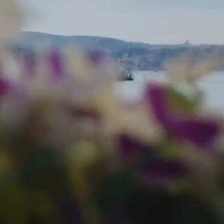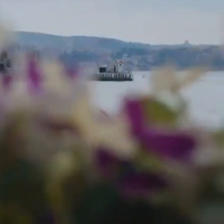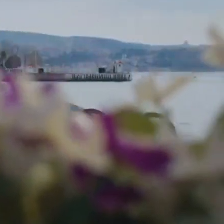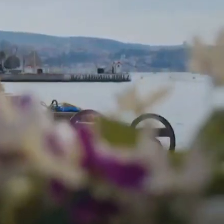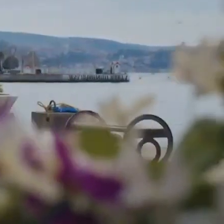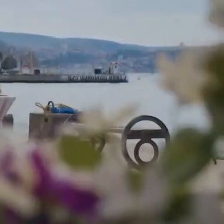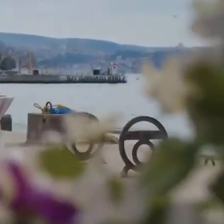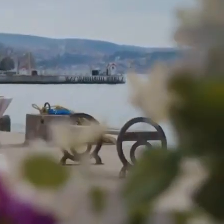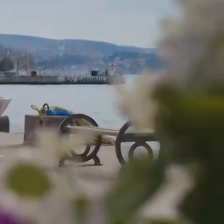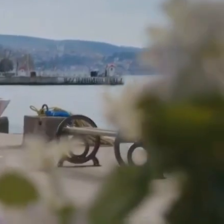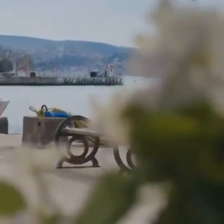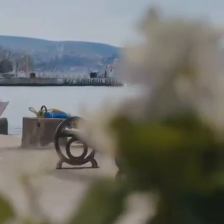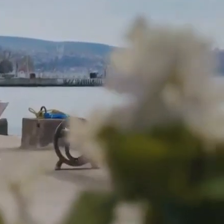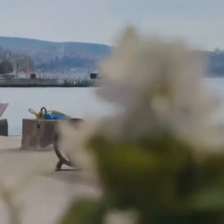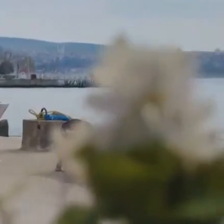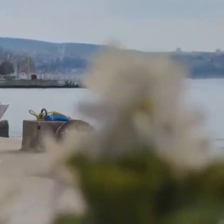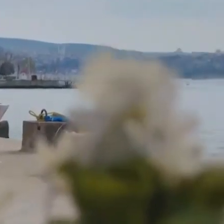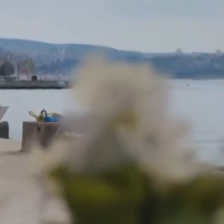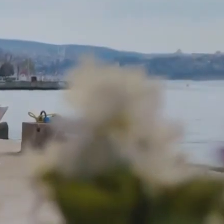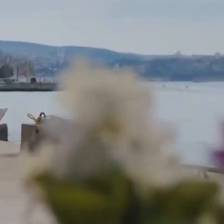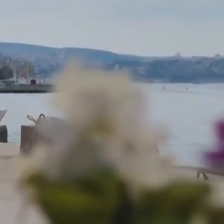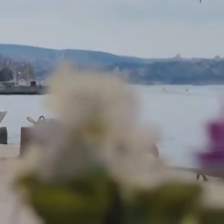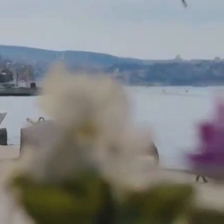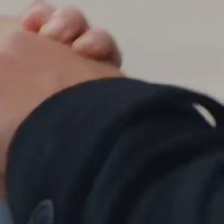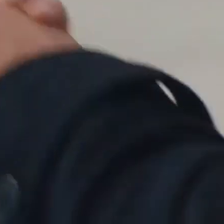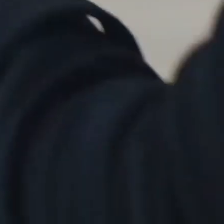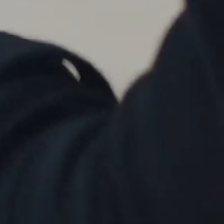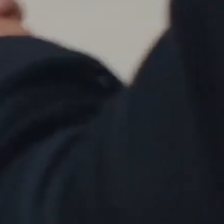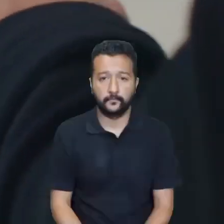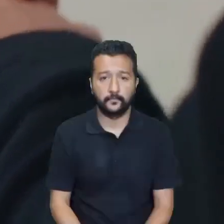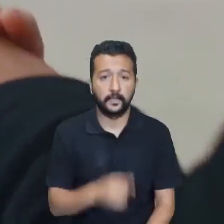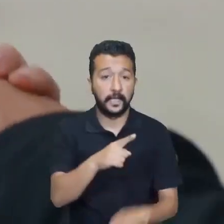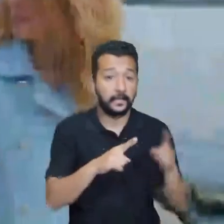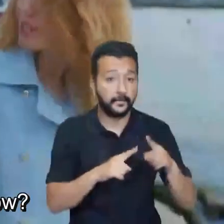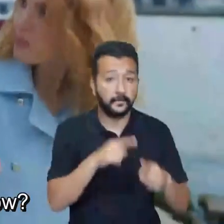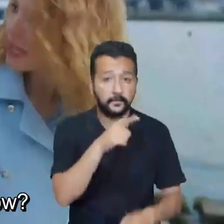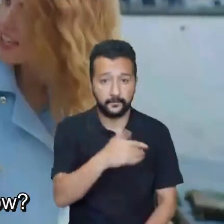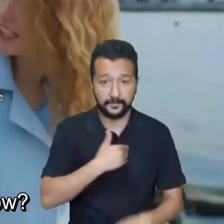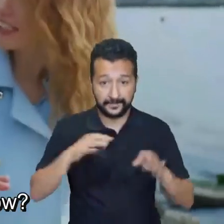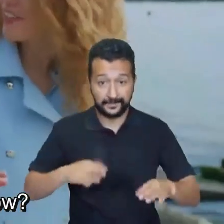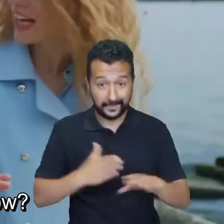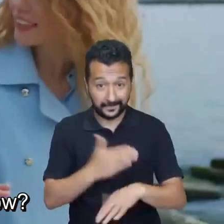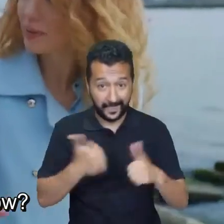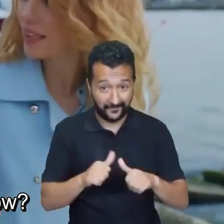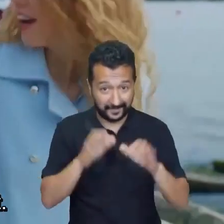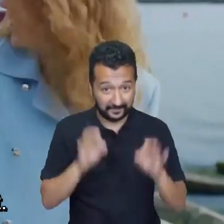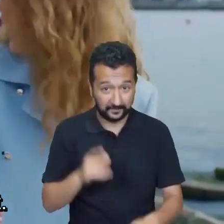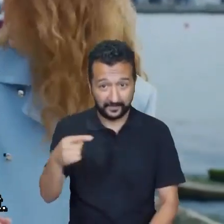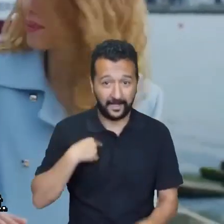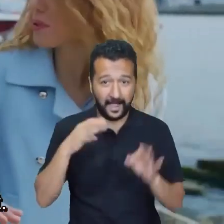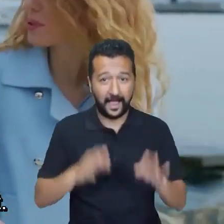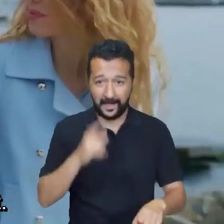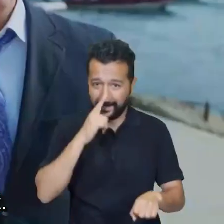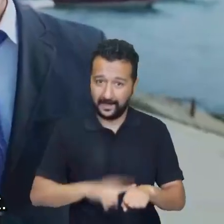demirleri yuvarlak, aralıksız bankların arasında büyük taştan saksılar İtar. Sıralanmakta. Biz şimdi gerçekten evlendik mi?